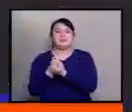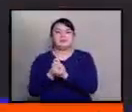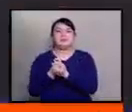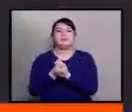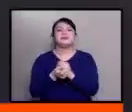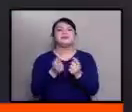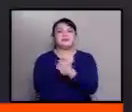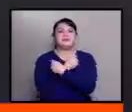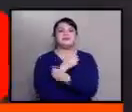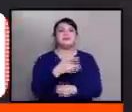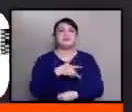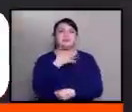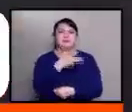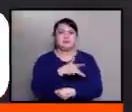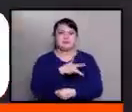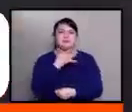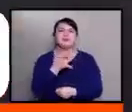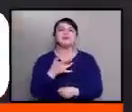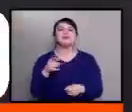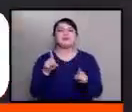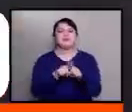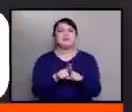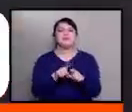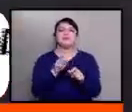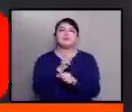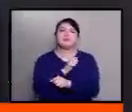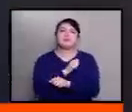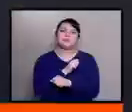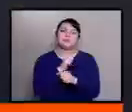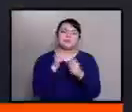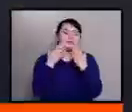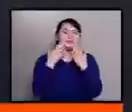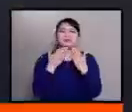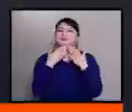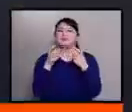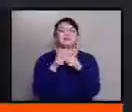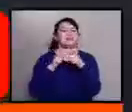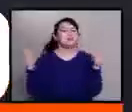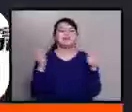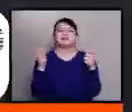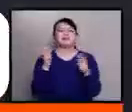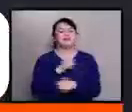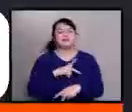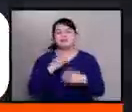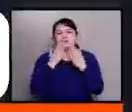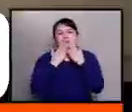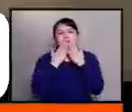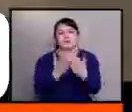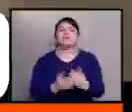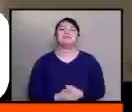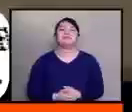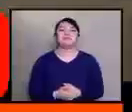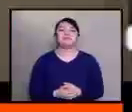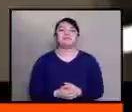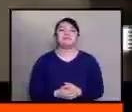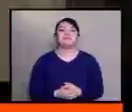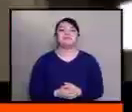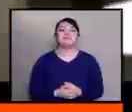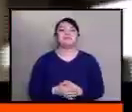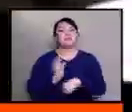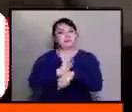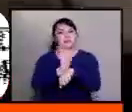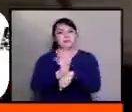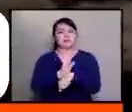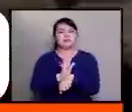want to say I'm proud of you and I'm very grateful and thank you. Showing na